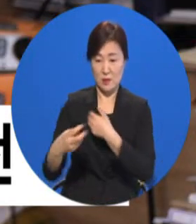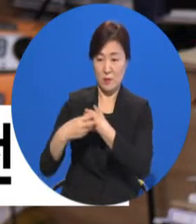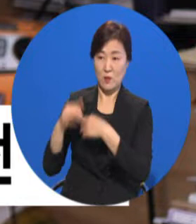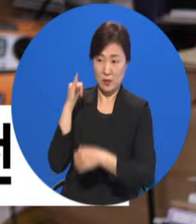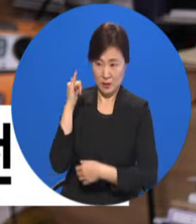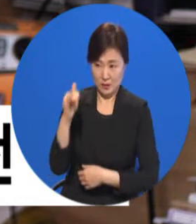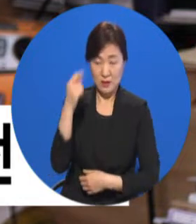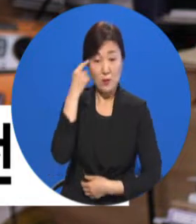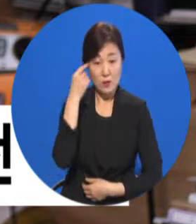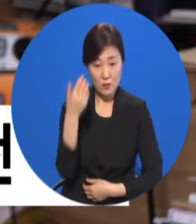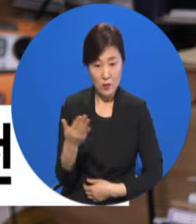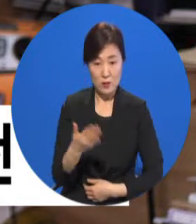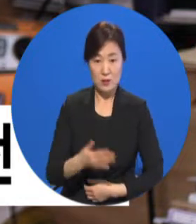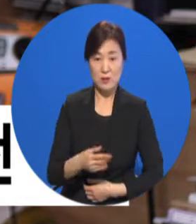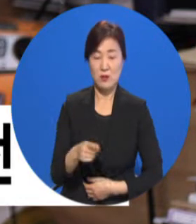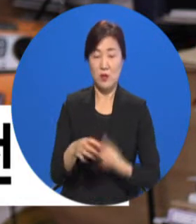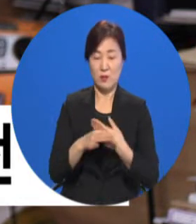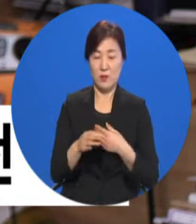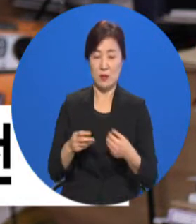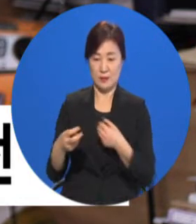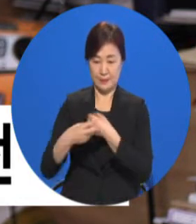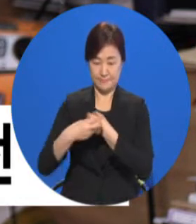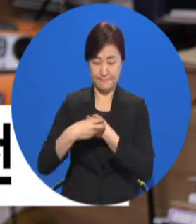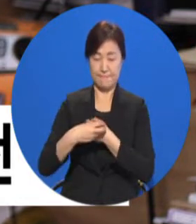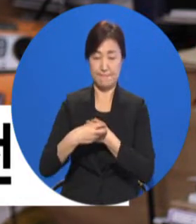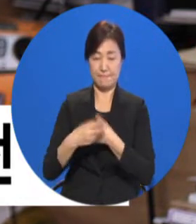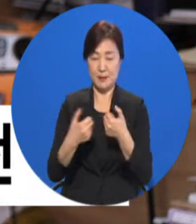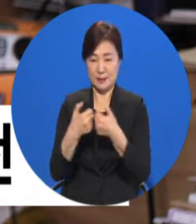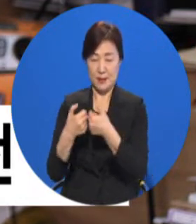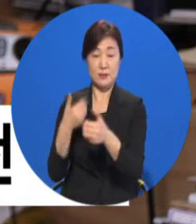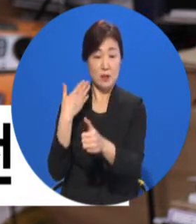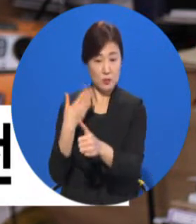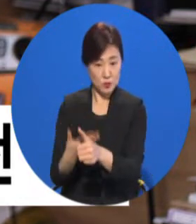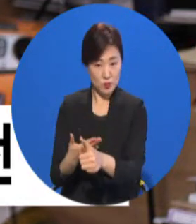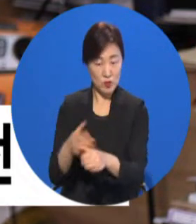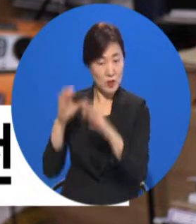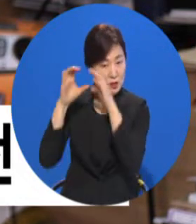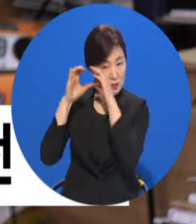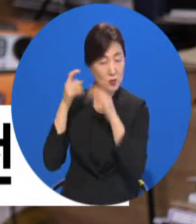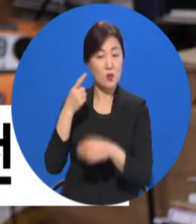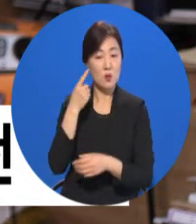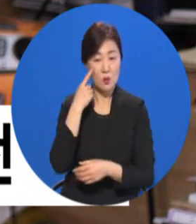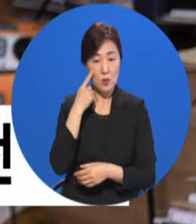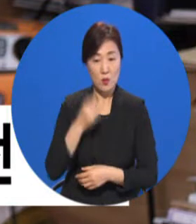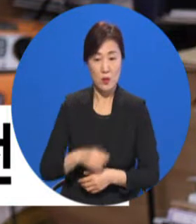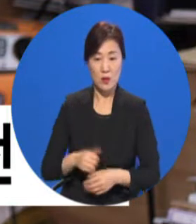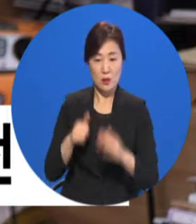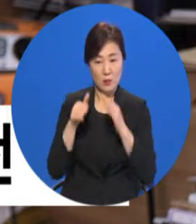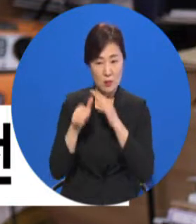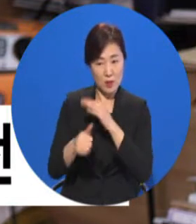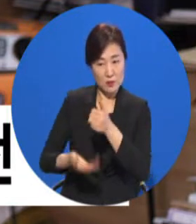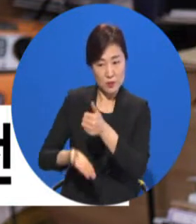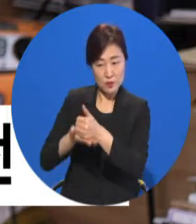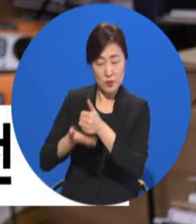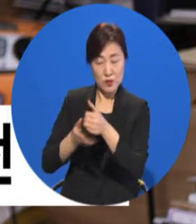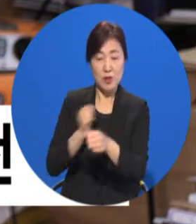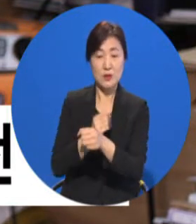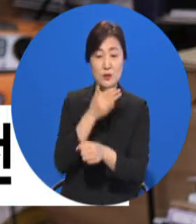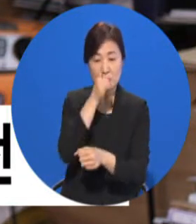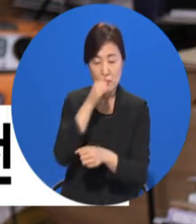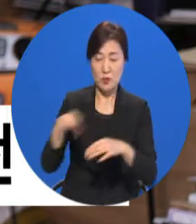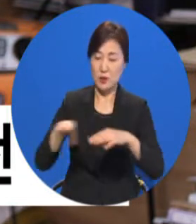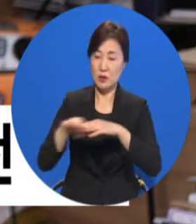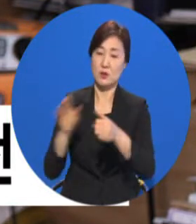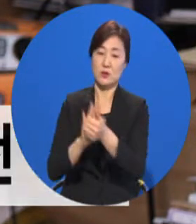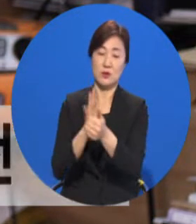하시게 되면은 뭐 저희처럼 내과인 경우에는 저희들이 들어보고 방문을 권해서 해결을 해드리는